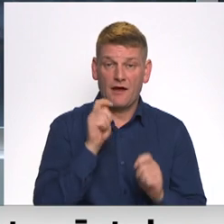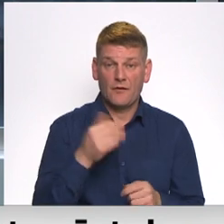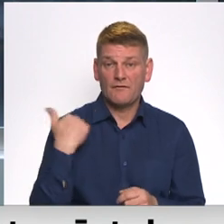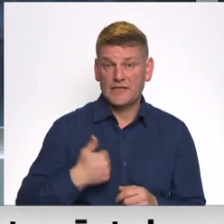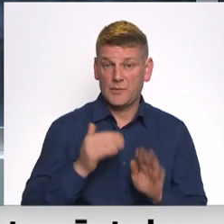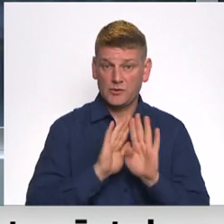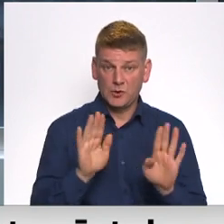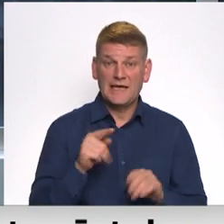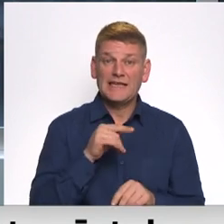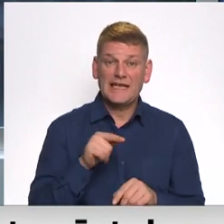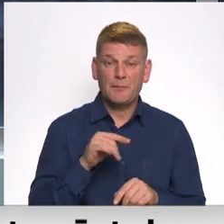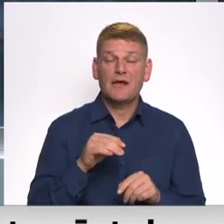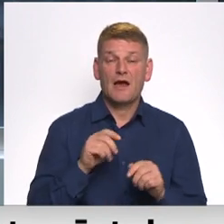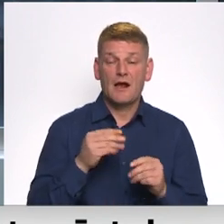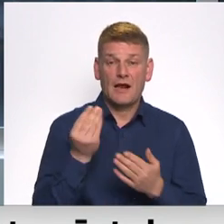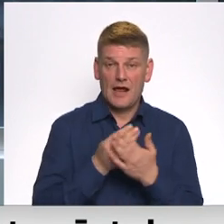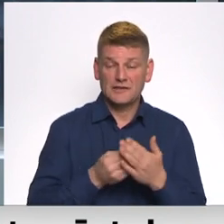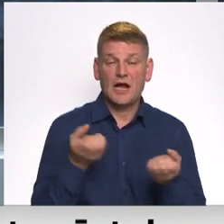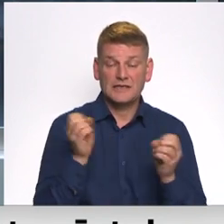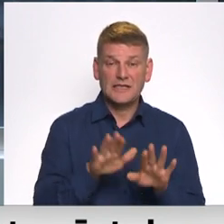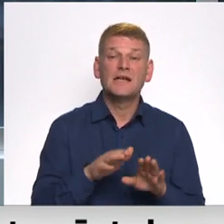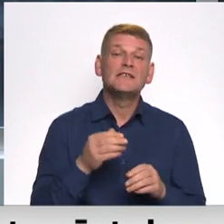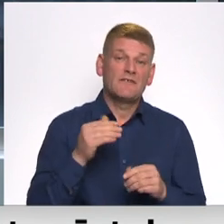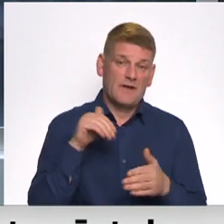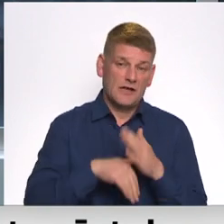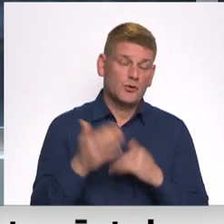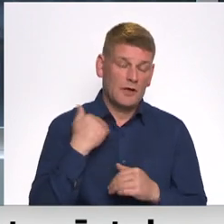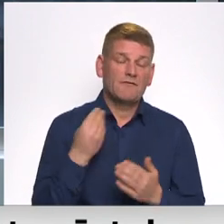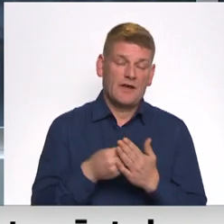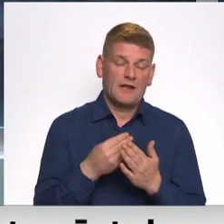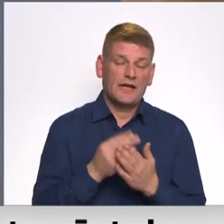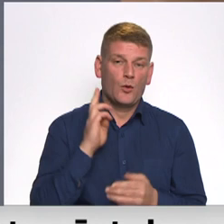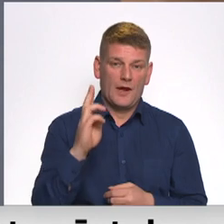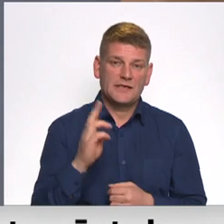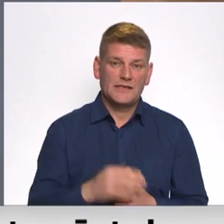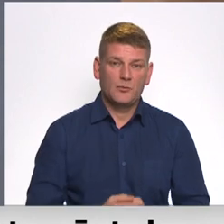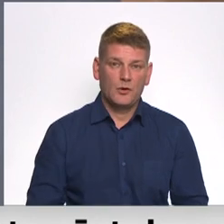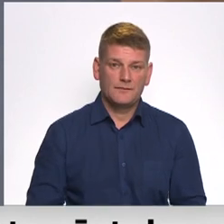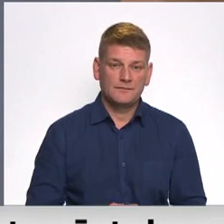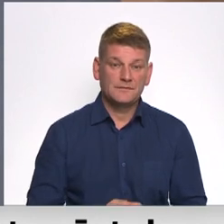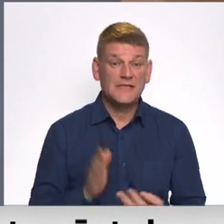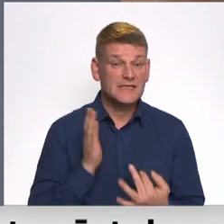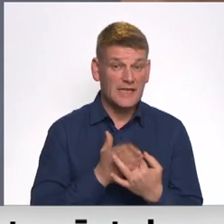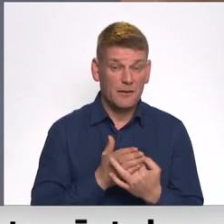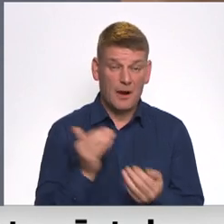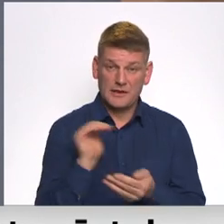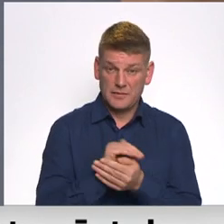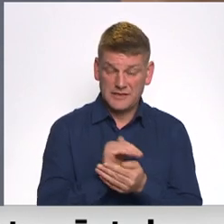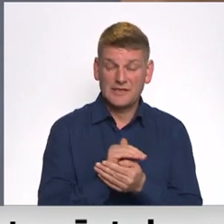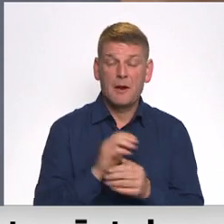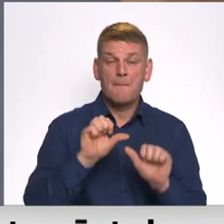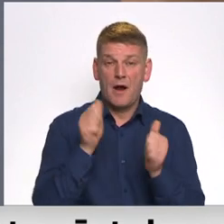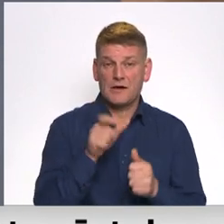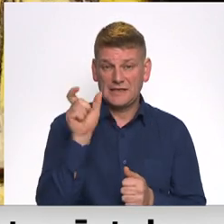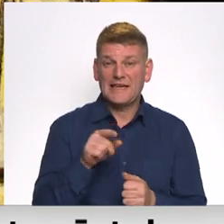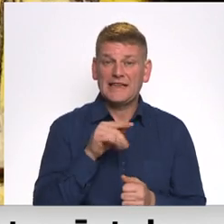Ventspils muzejam Tīdemaņa gleznas, atstājis vēsturei arī vērtīgu liecību. Starp atpazīstamākajiem